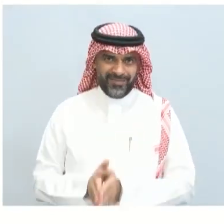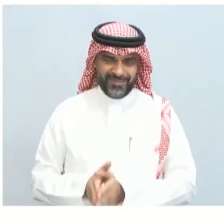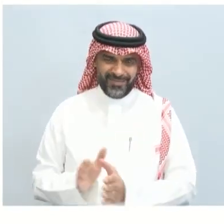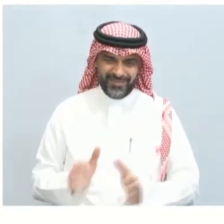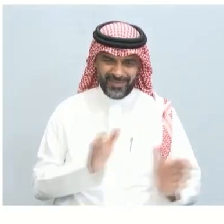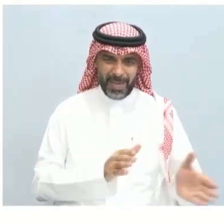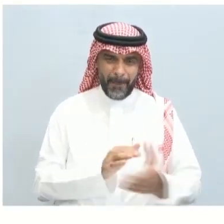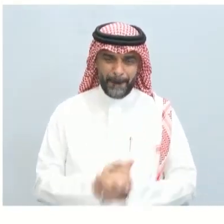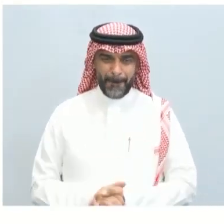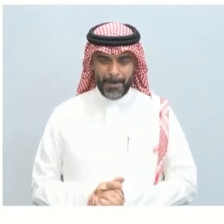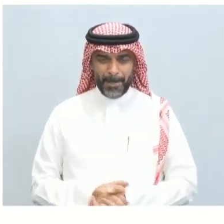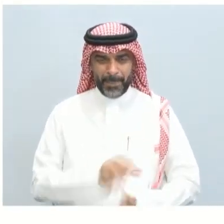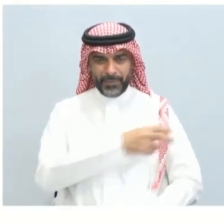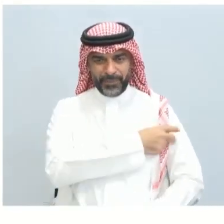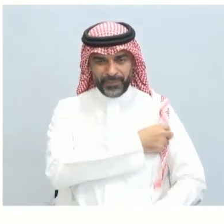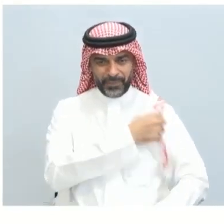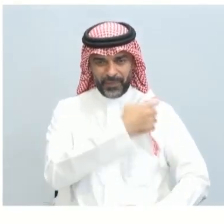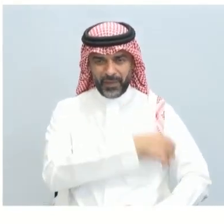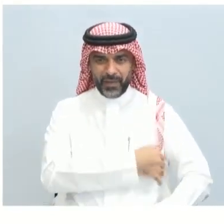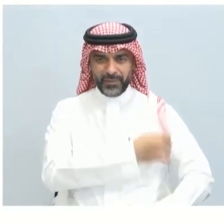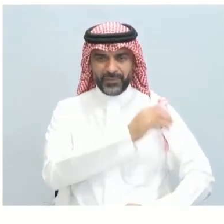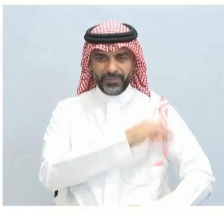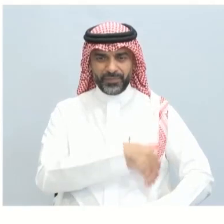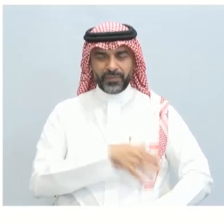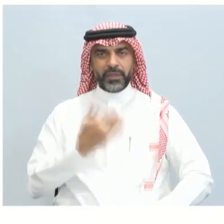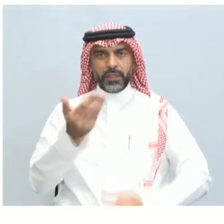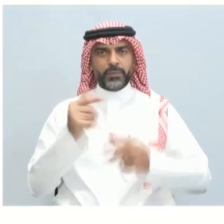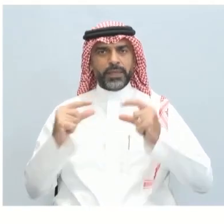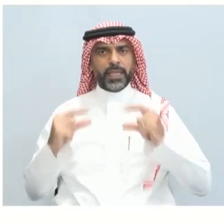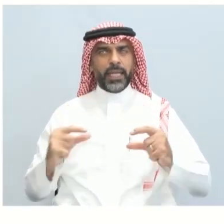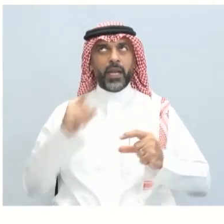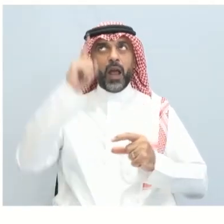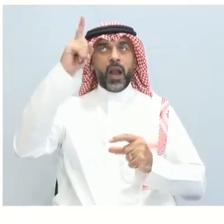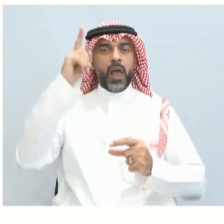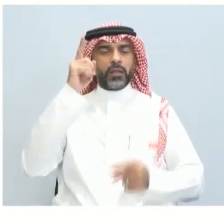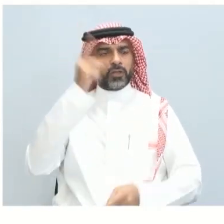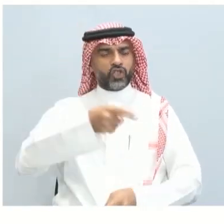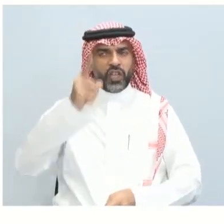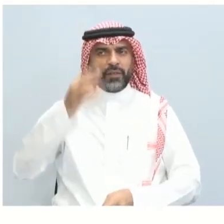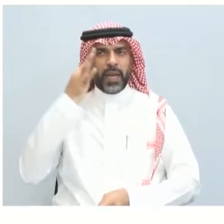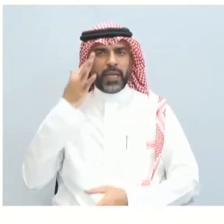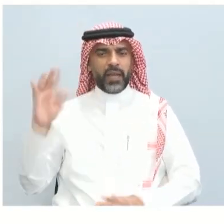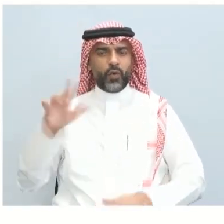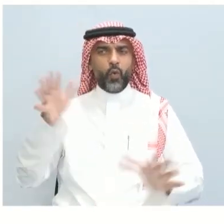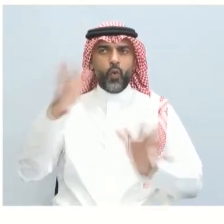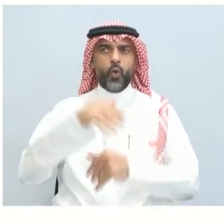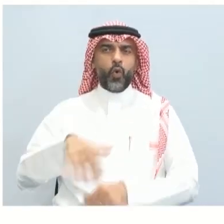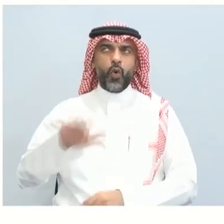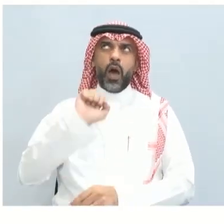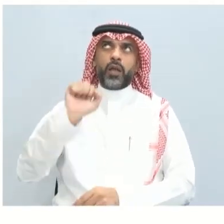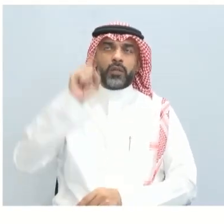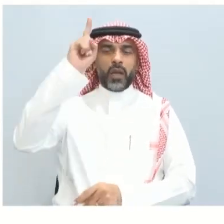عز وجل الكامل وتصرفه المطلق في الامور كلها احسنتم قوله تعالى ذلكم الله